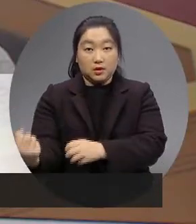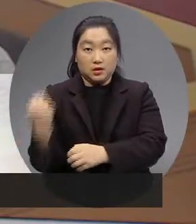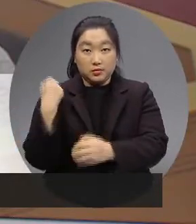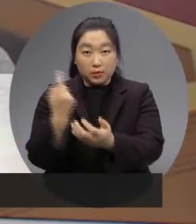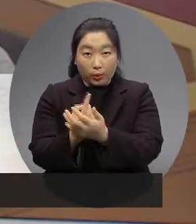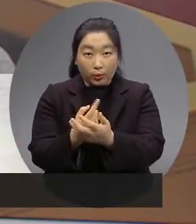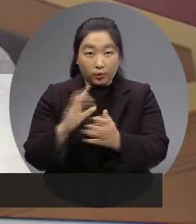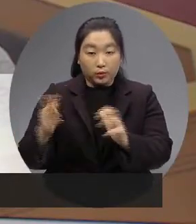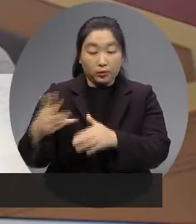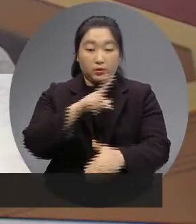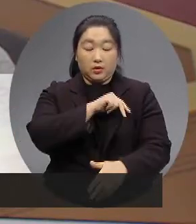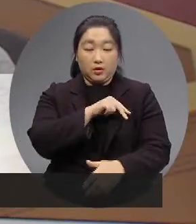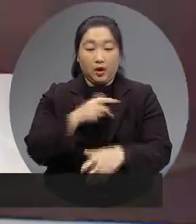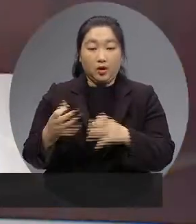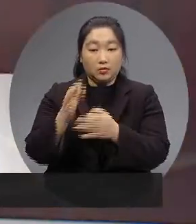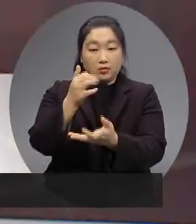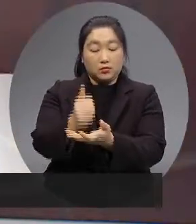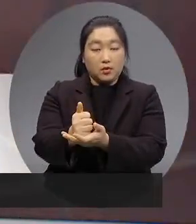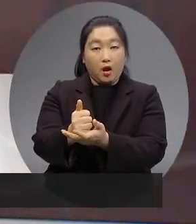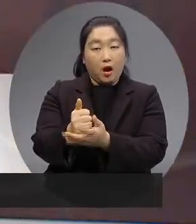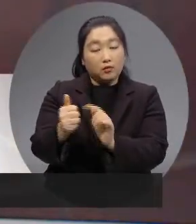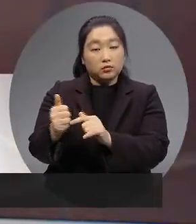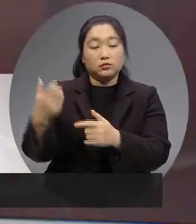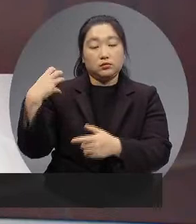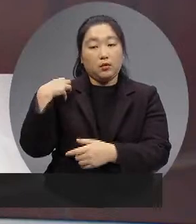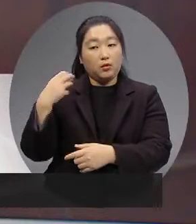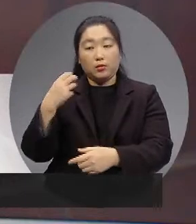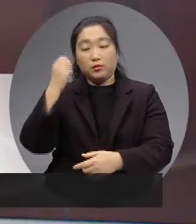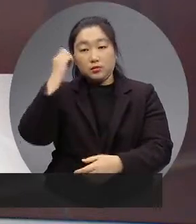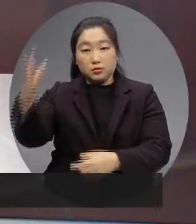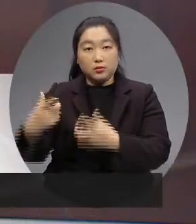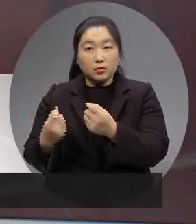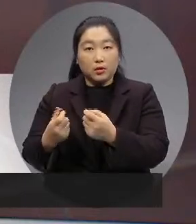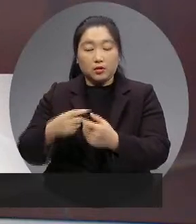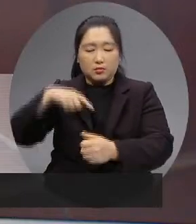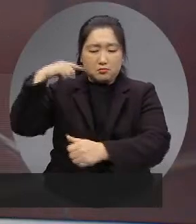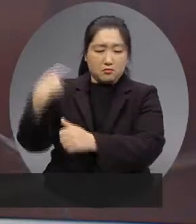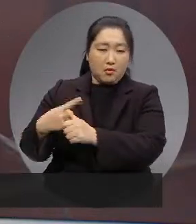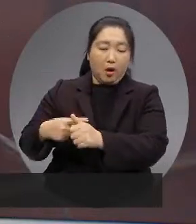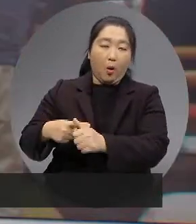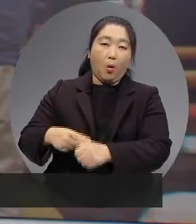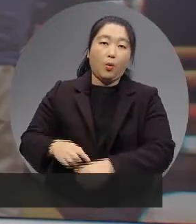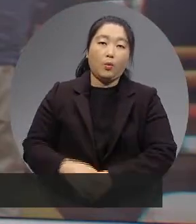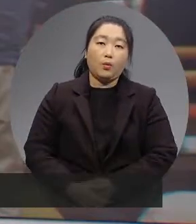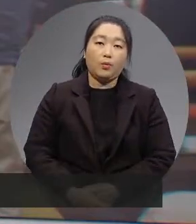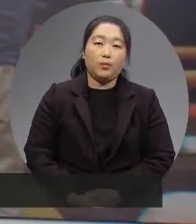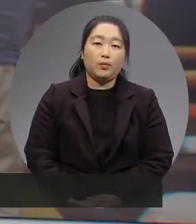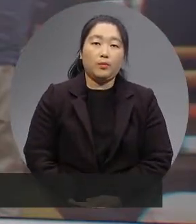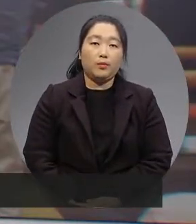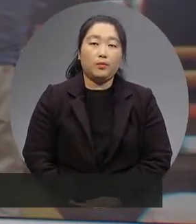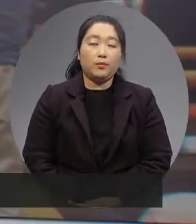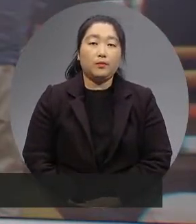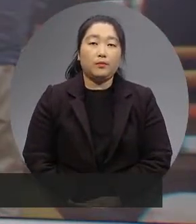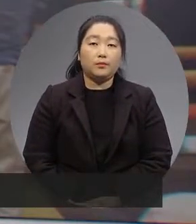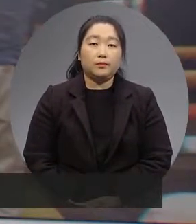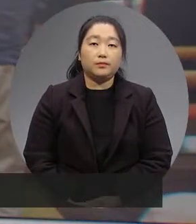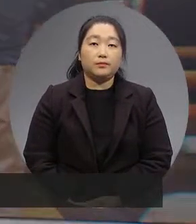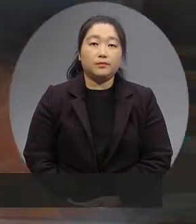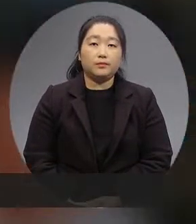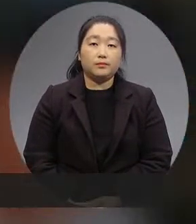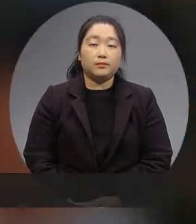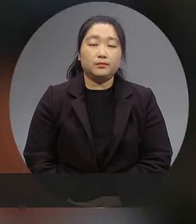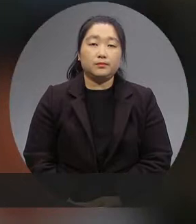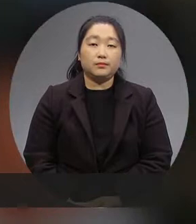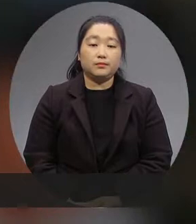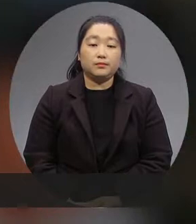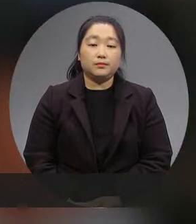도의원까지 김 지사가 도지사의 본분을 망각했다고 강하게 비난했습니다. 김대웅 기자입니다.